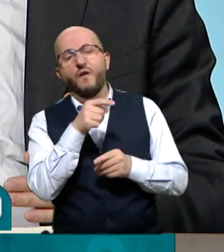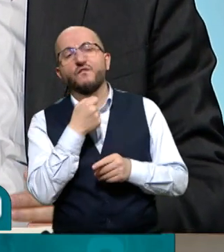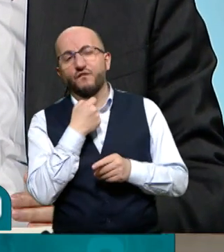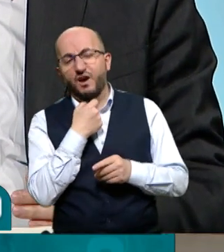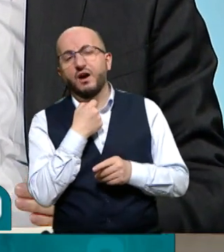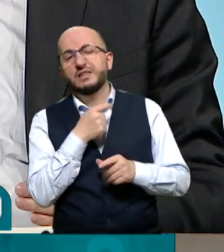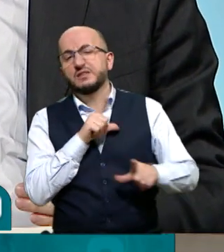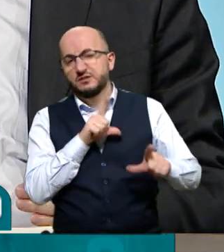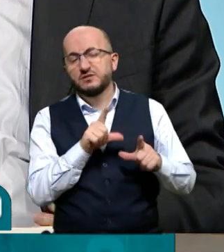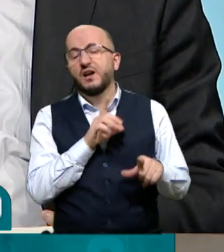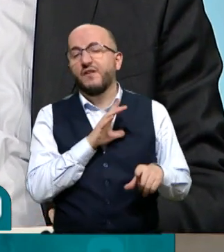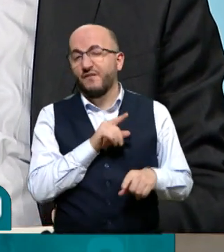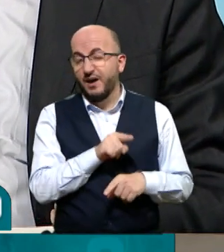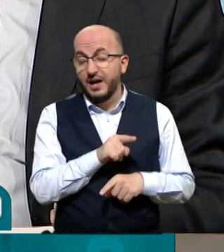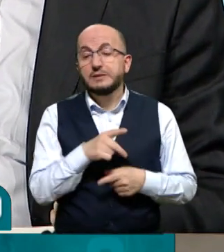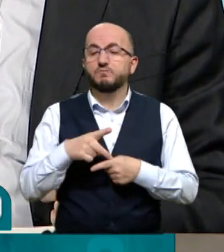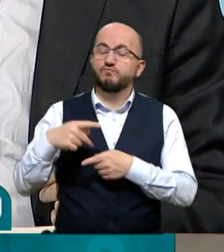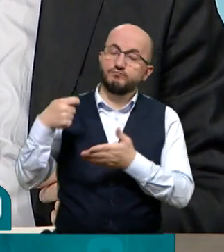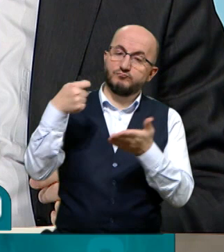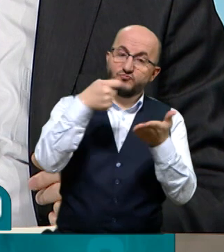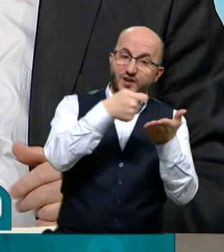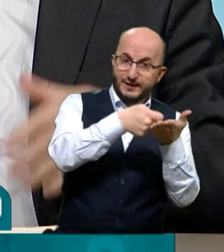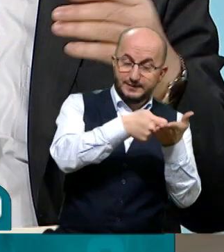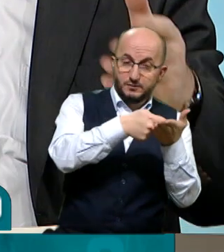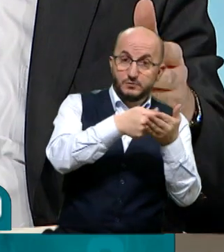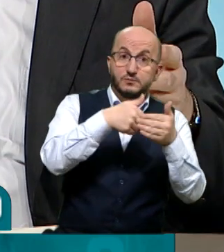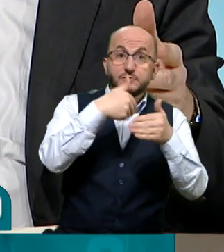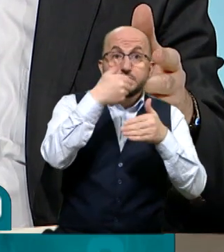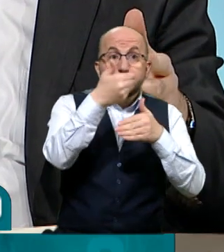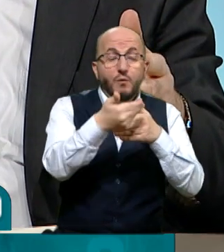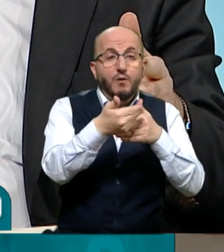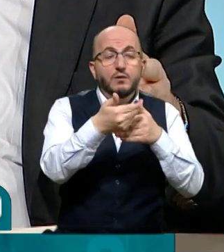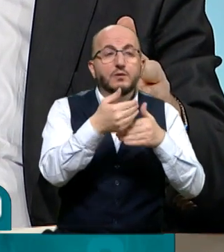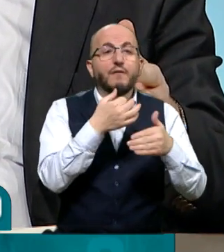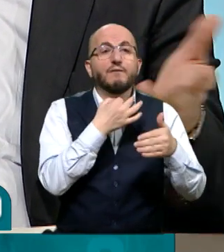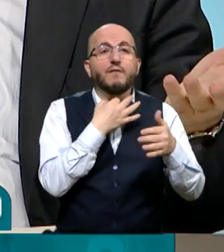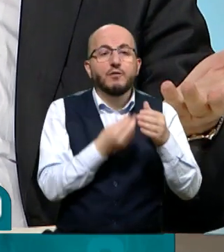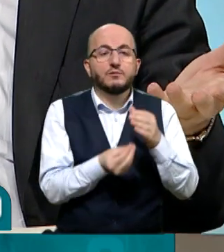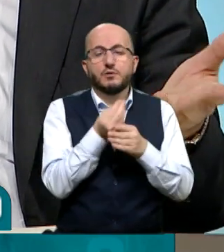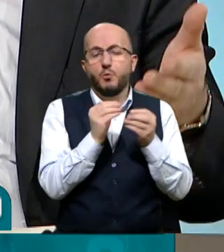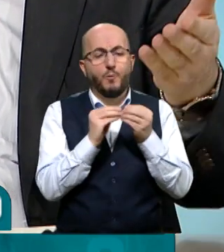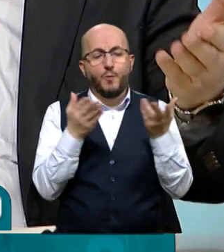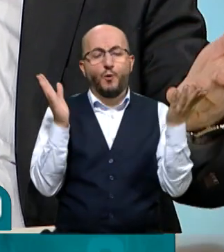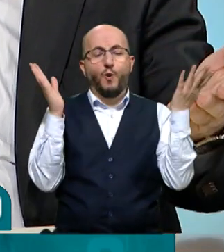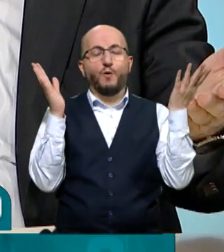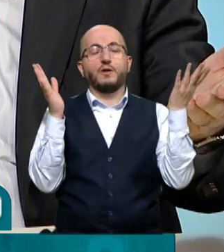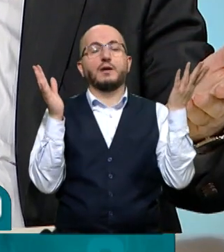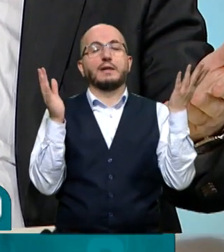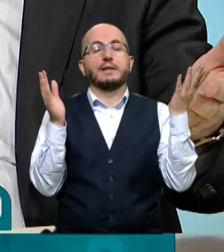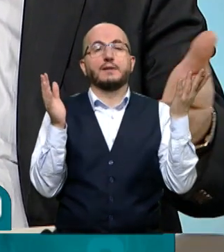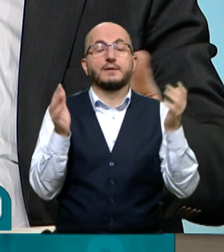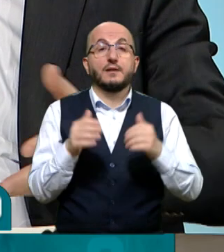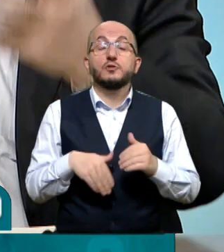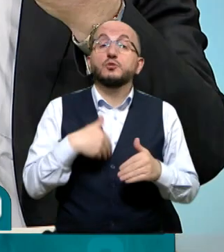İhtiyaç sahibidir. Ve biz de zekatımızı verdik. Sonradan fakir olduğu zaten açığa çıktı. Problem yok, zaten fakir olduğu için